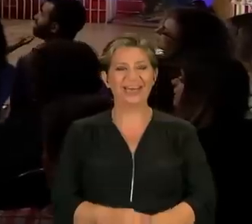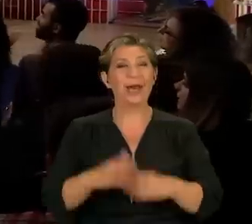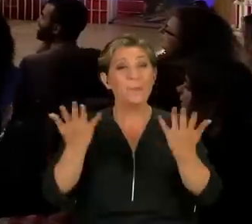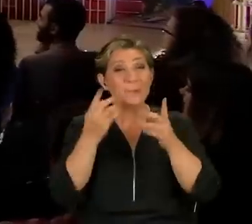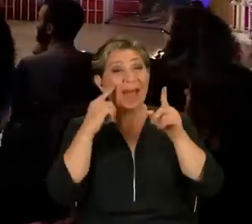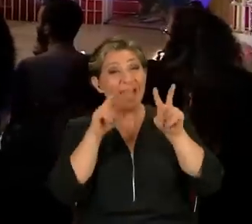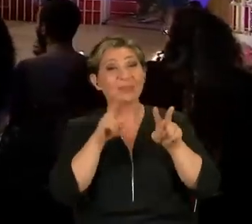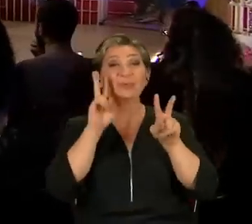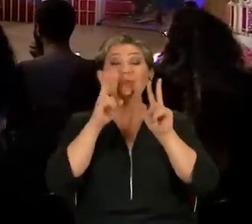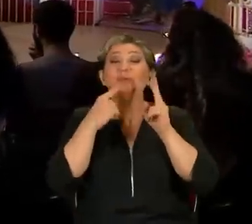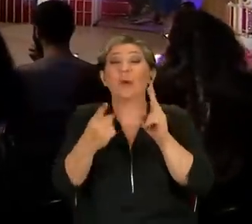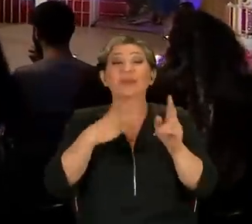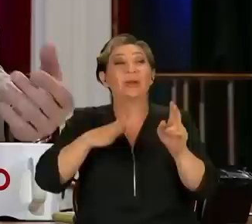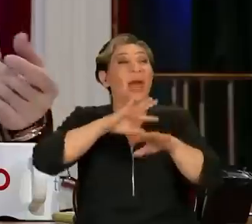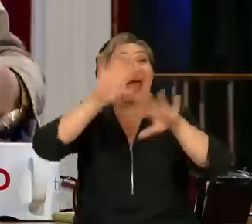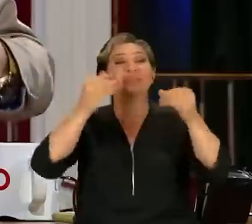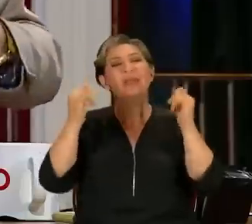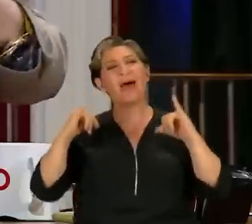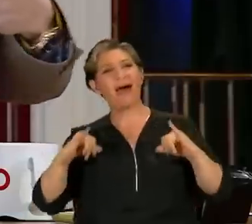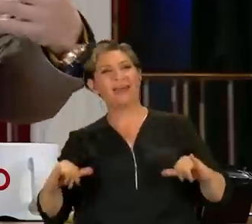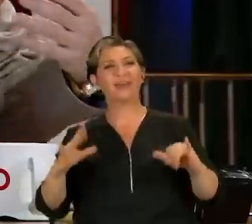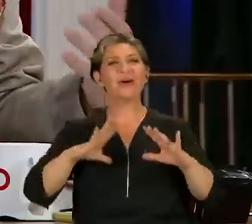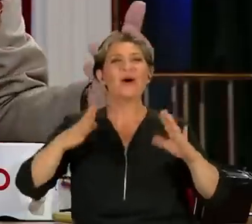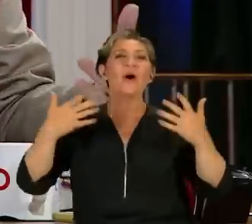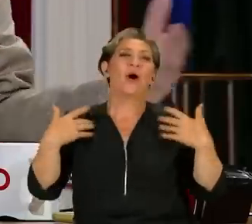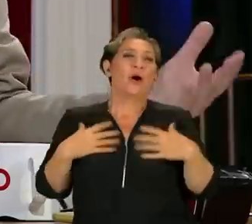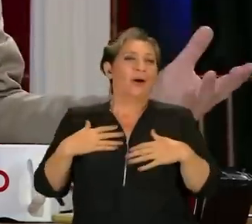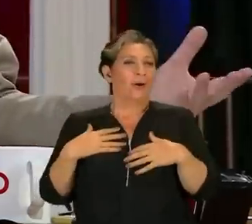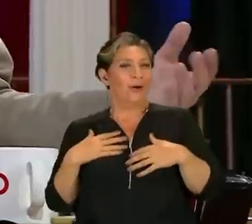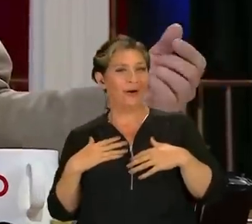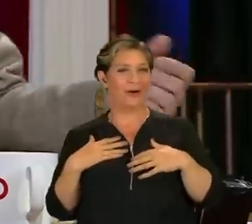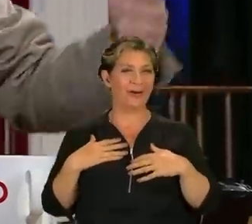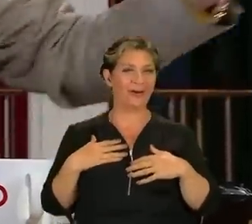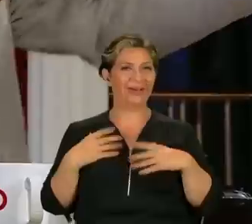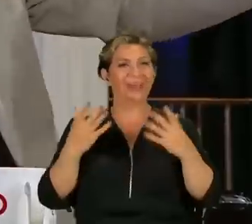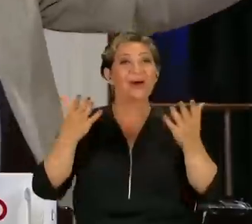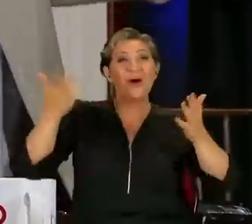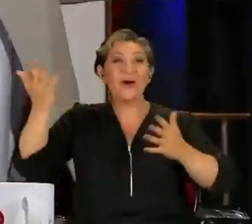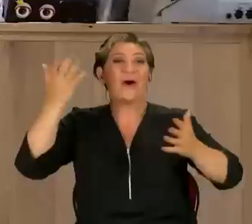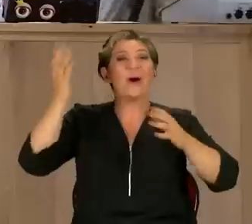Mesela bak aynen bunu söylemek istiyorum. Yani herkeste bir rahatlık. Oh bir rahat nefes alma var.